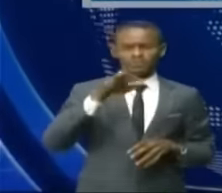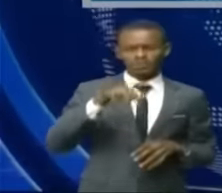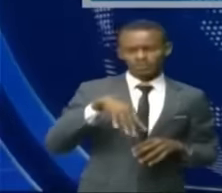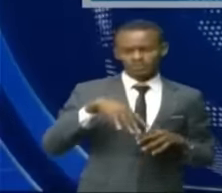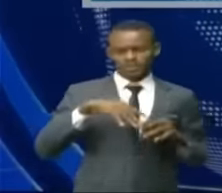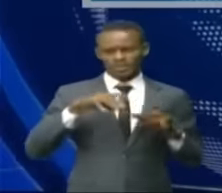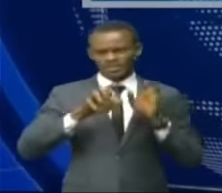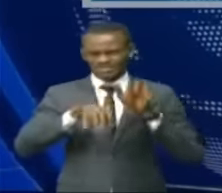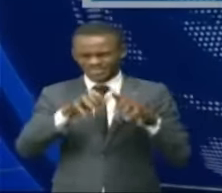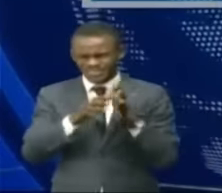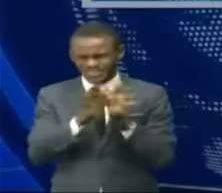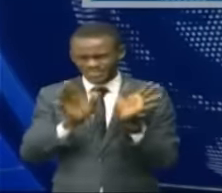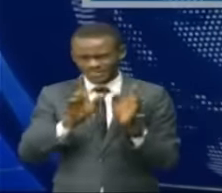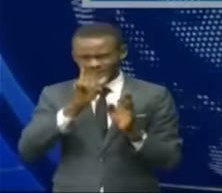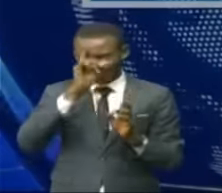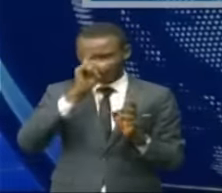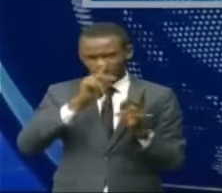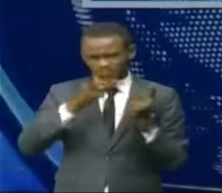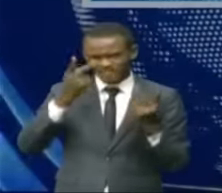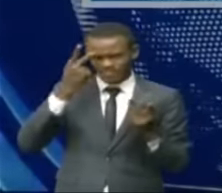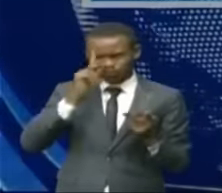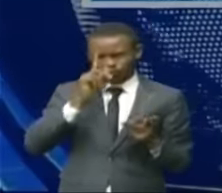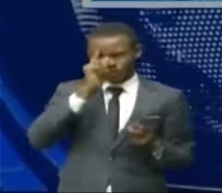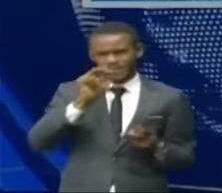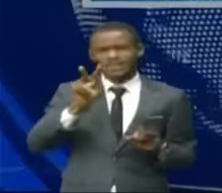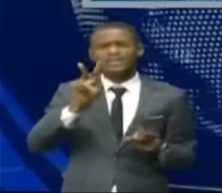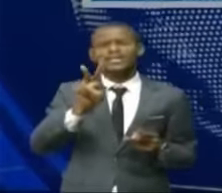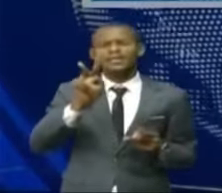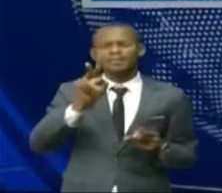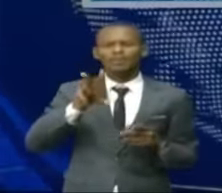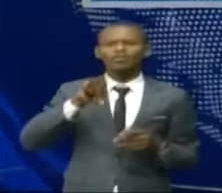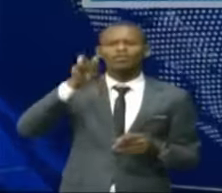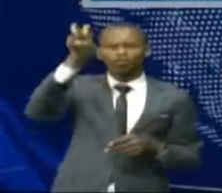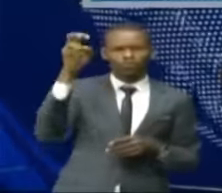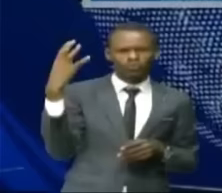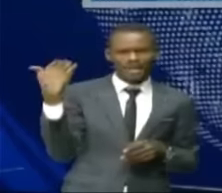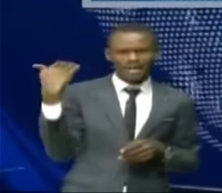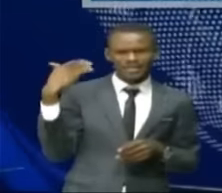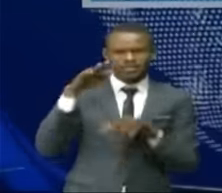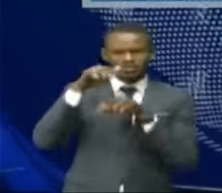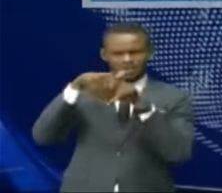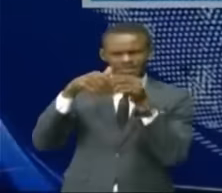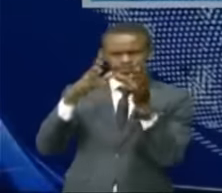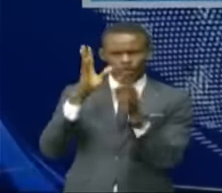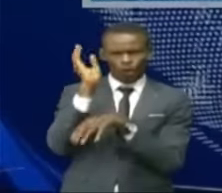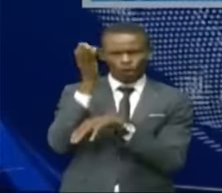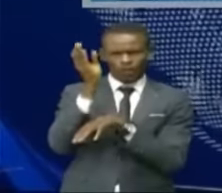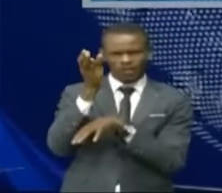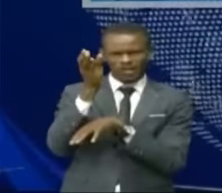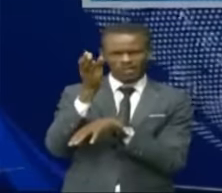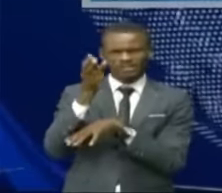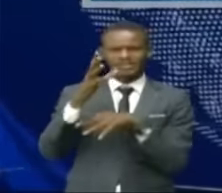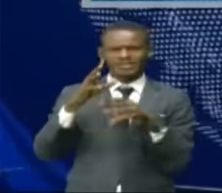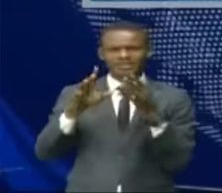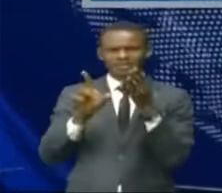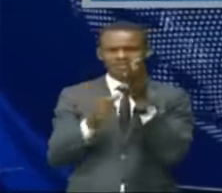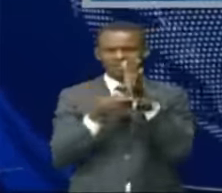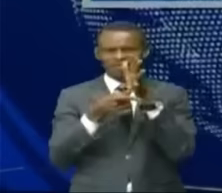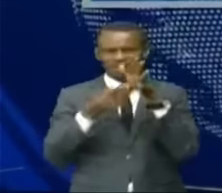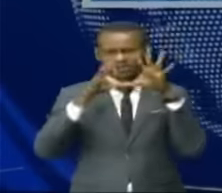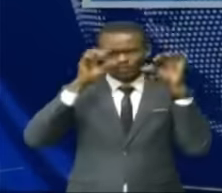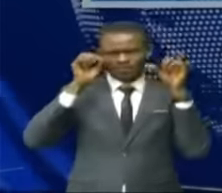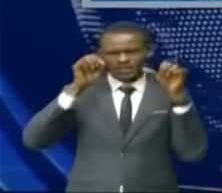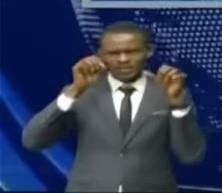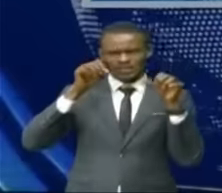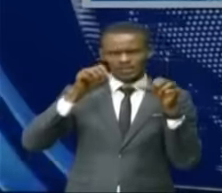l'UDPS, parti au pouvoir, a regagné Kinshasa vendredi après sa participation à la conférence de vice-président de l'International